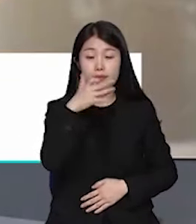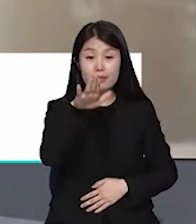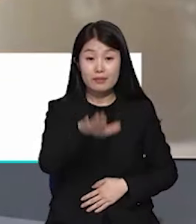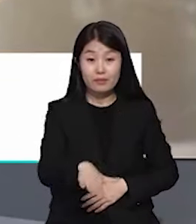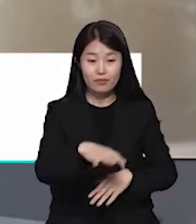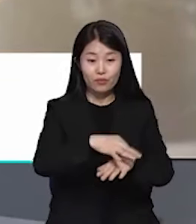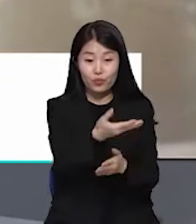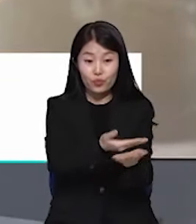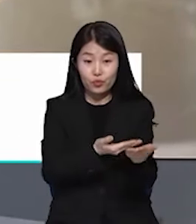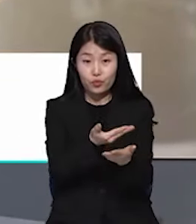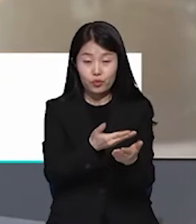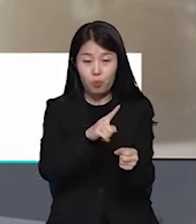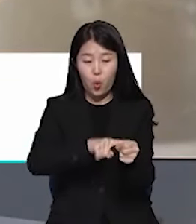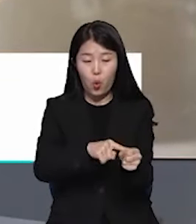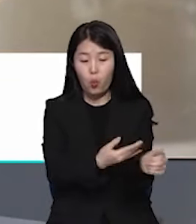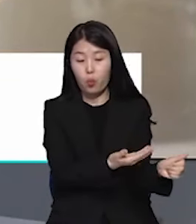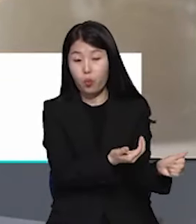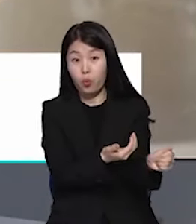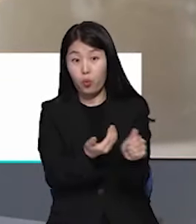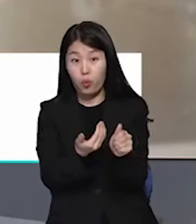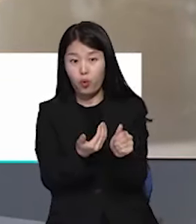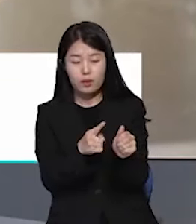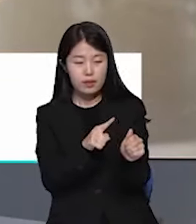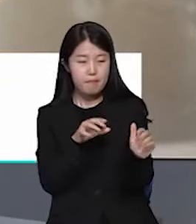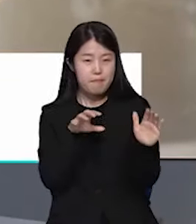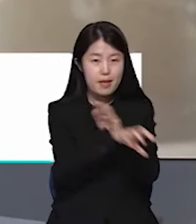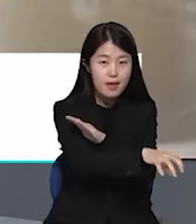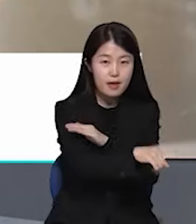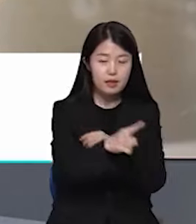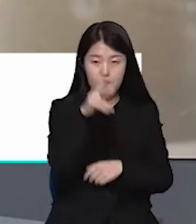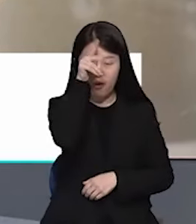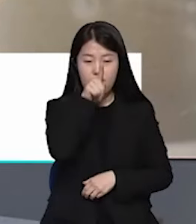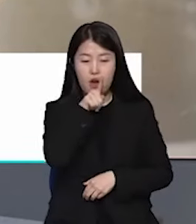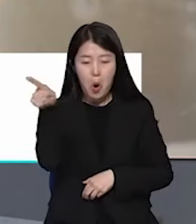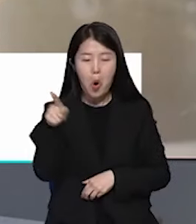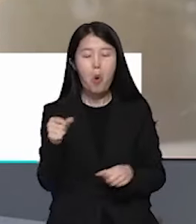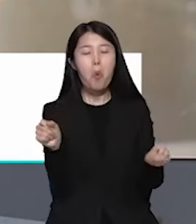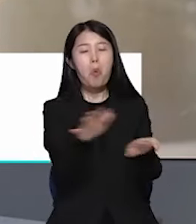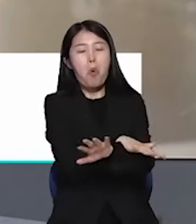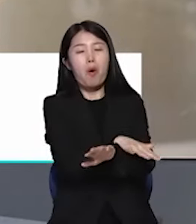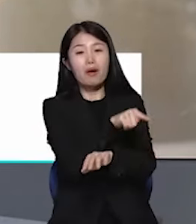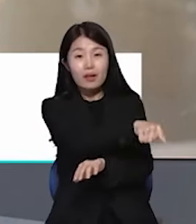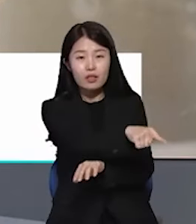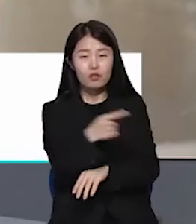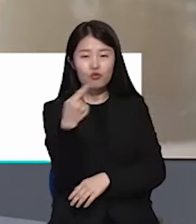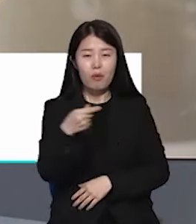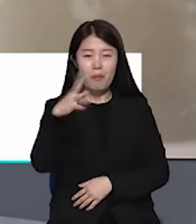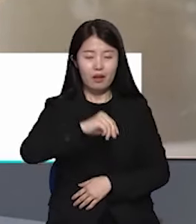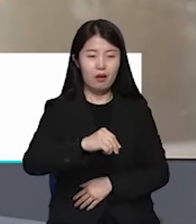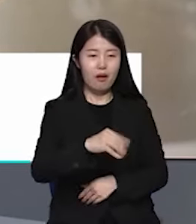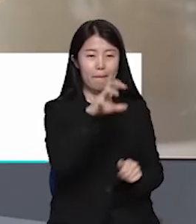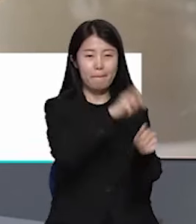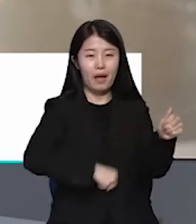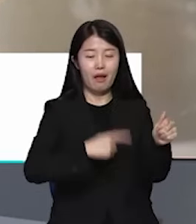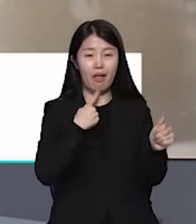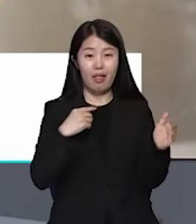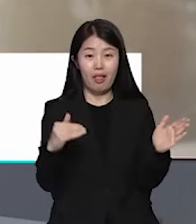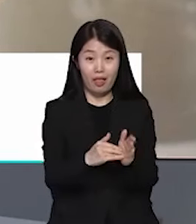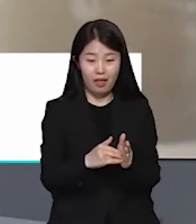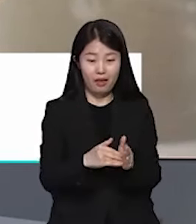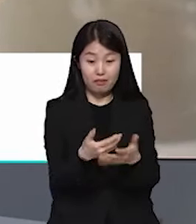미성년자와 조건 만남을 유도하고 현장을 덮친 뒤 경찰 신고를 무마해주는 대가로 수천만 원을 뜯어낸 일당이